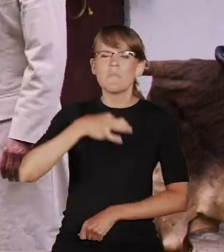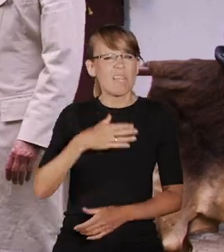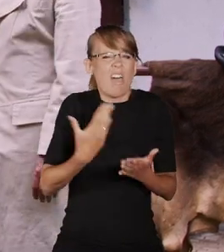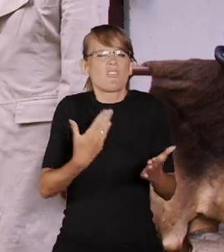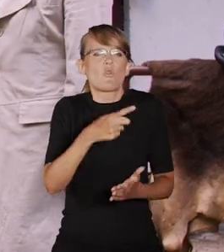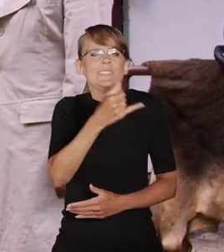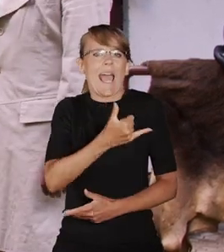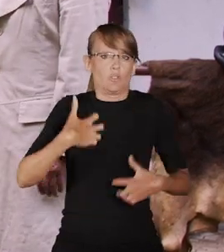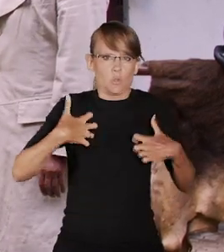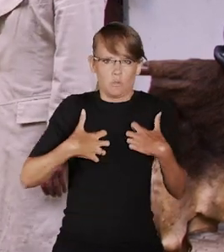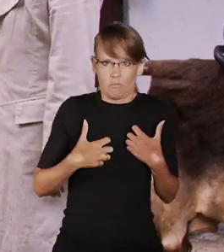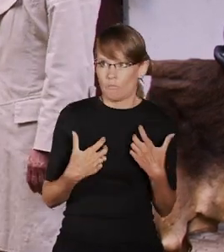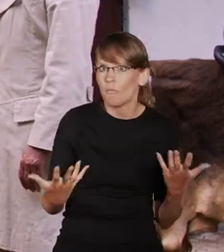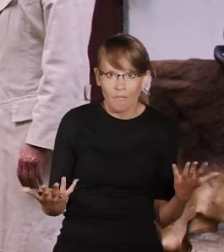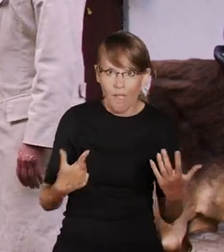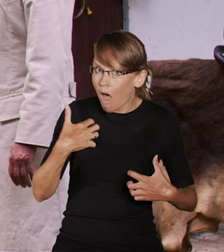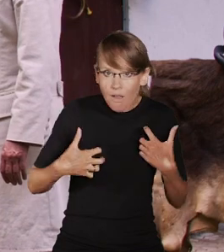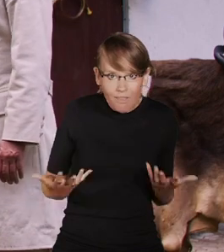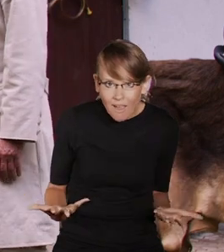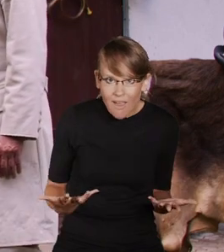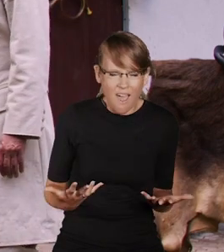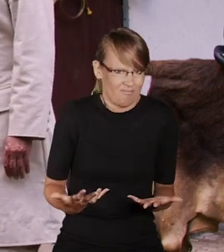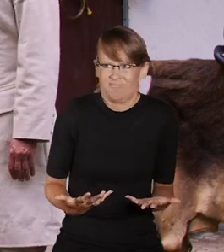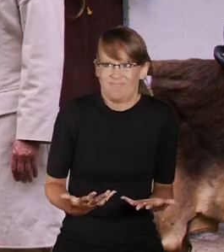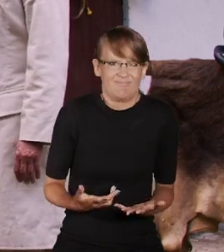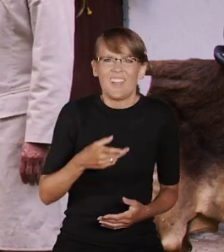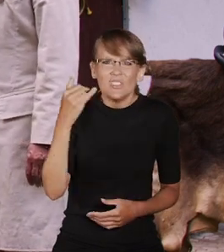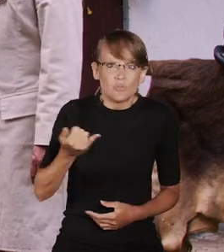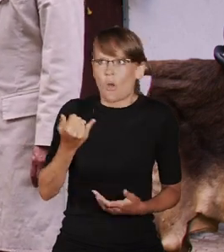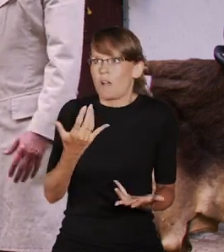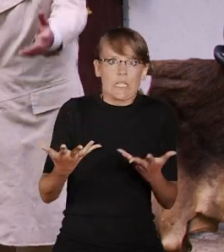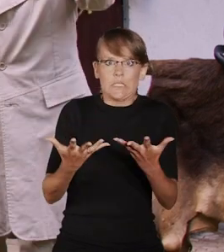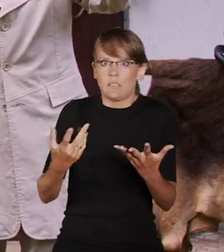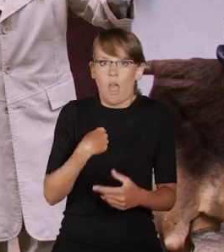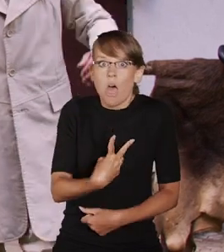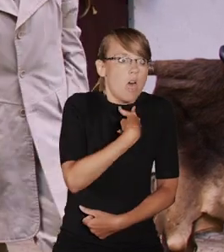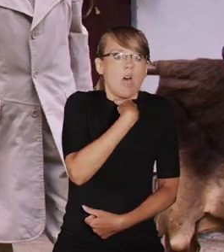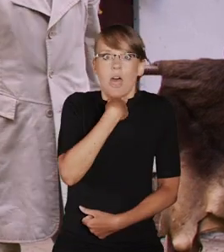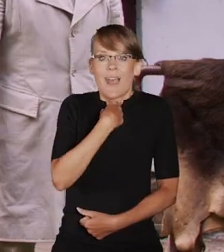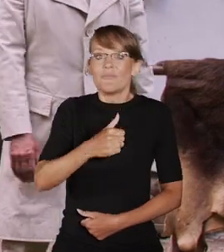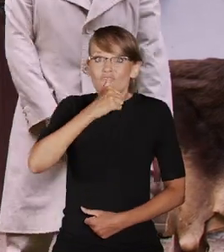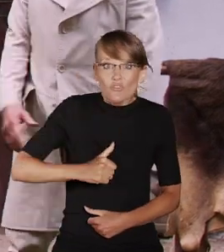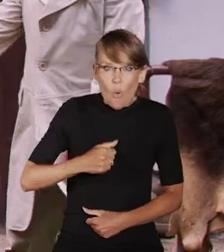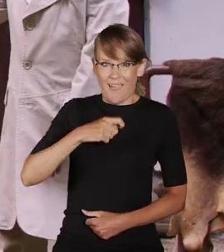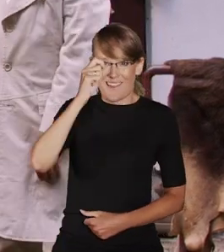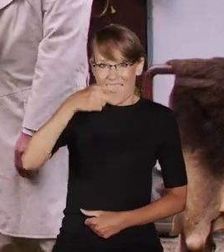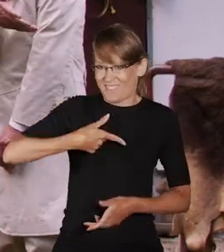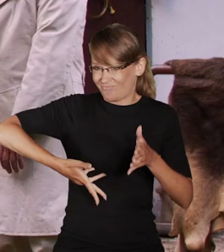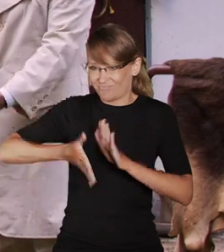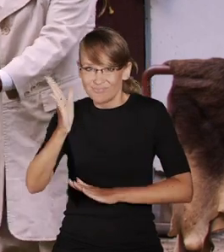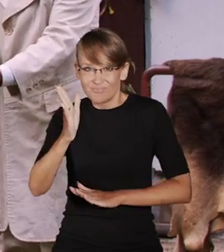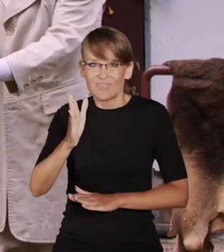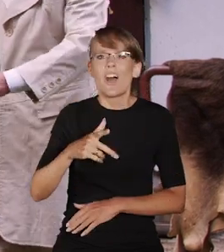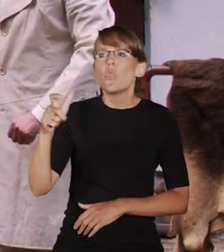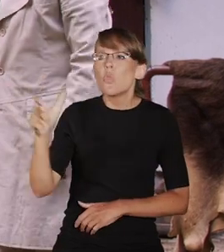zapamiętam to sobie. A ludzie chcą, żebym był opanowany. Napatoczył mi się po drodze akcyźnik i pyta mnie, dlaczego pan